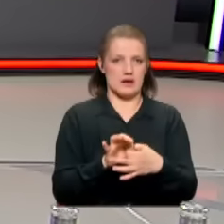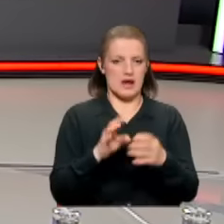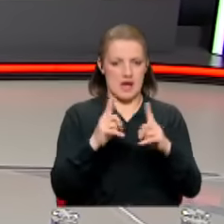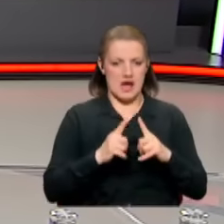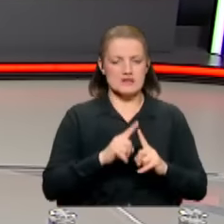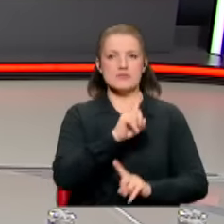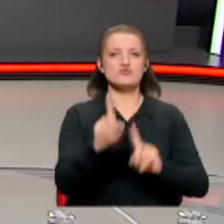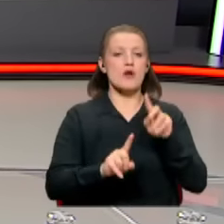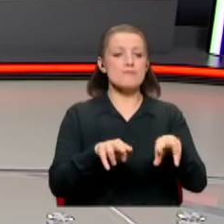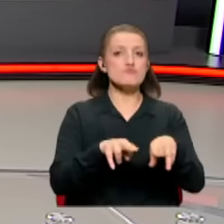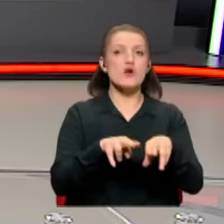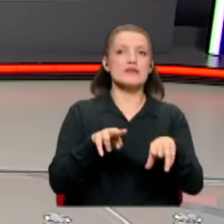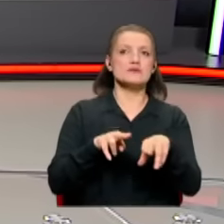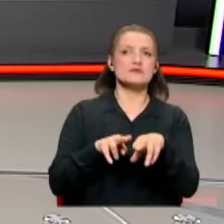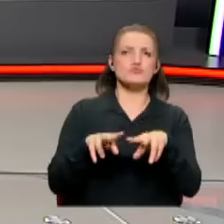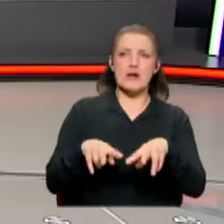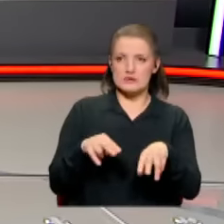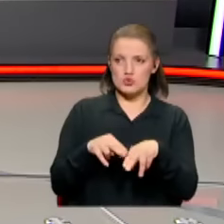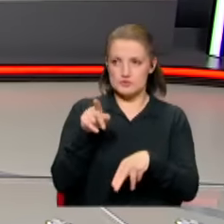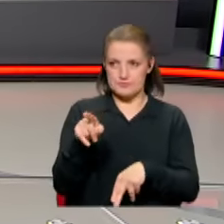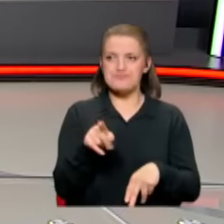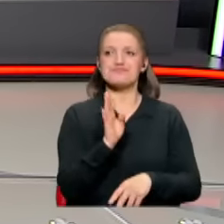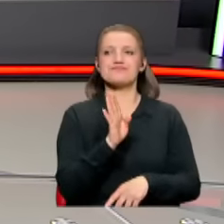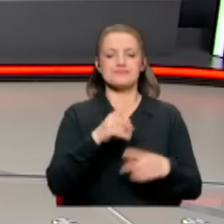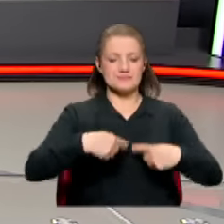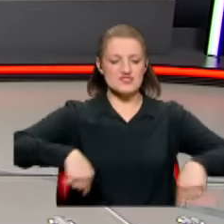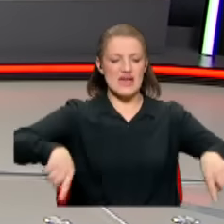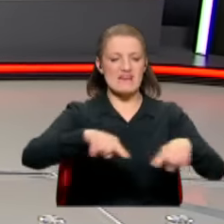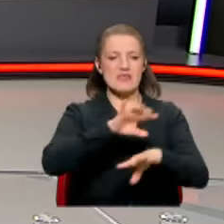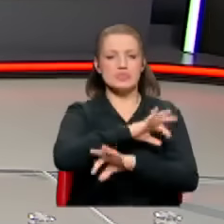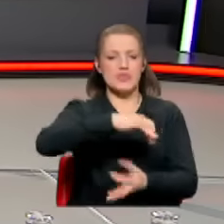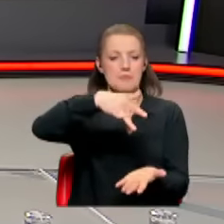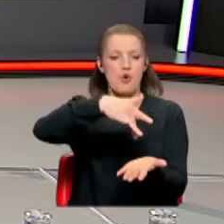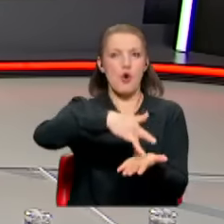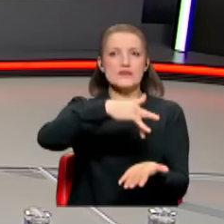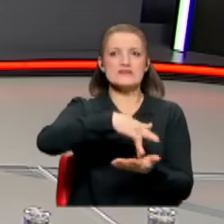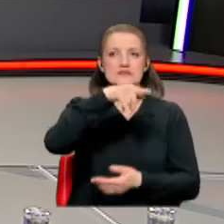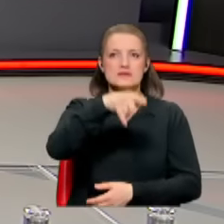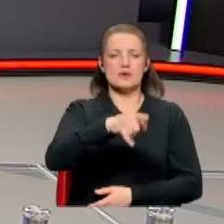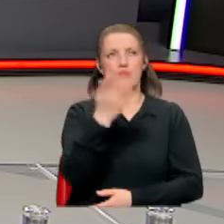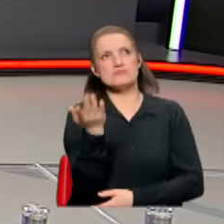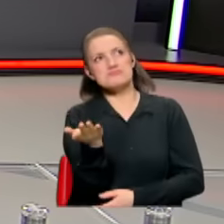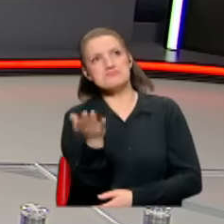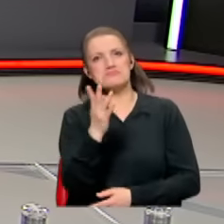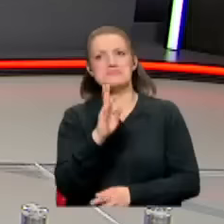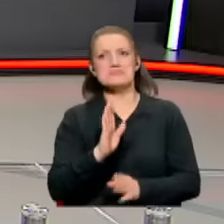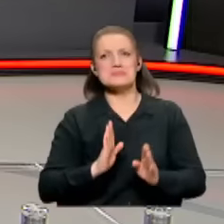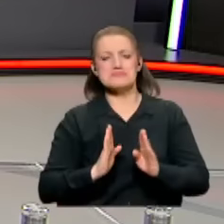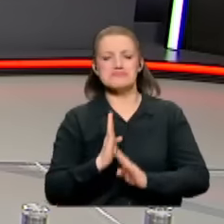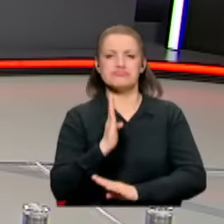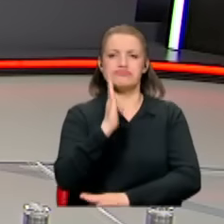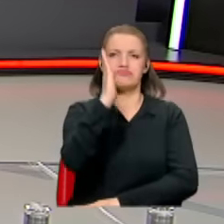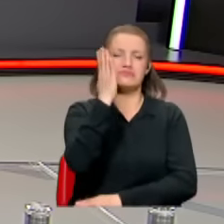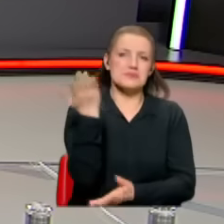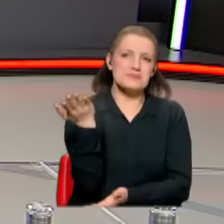hesap soran Murat Kurum'un çevrenin tam ortasına dikilmiş o artık mızrak mı kazık mı